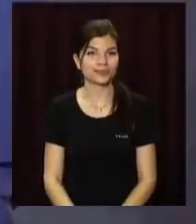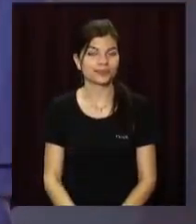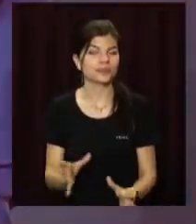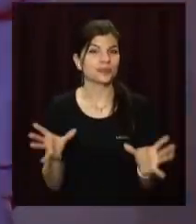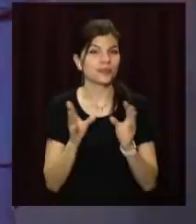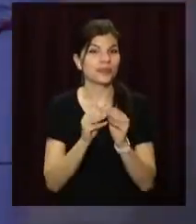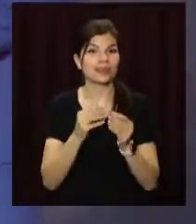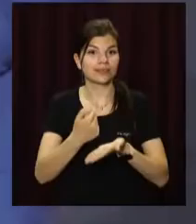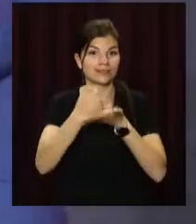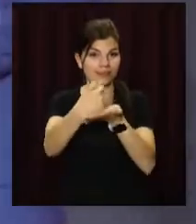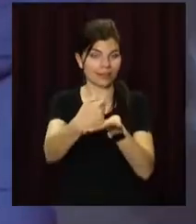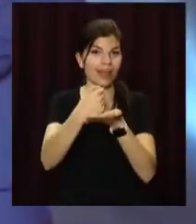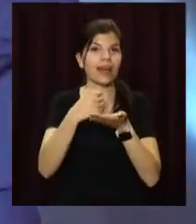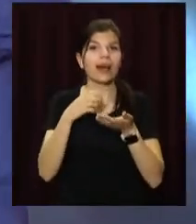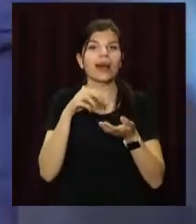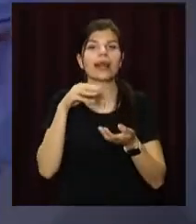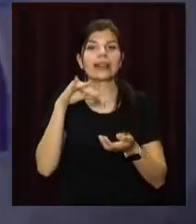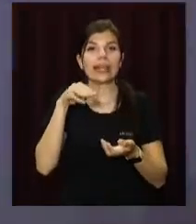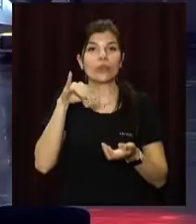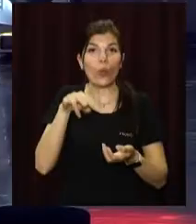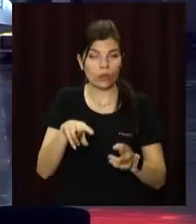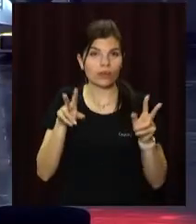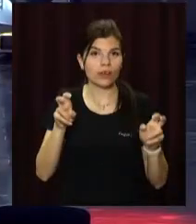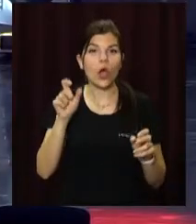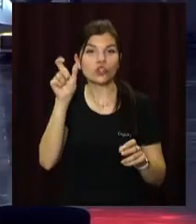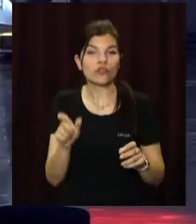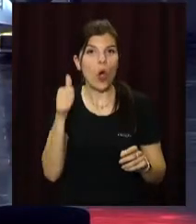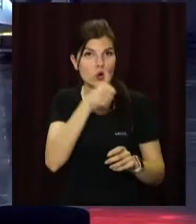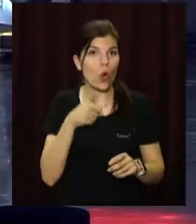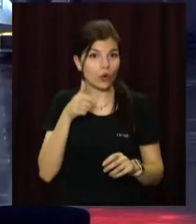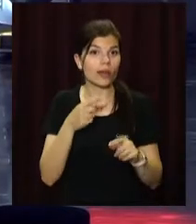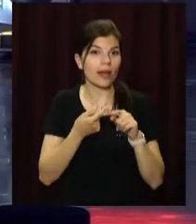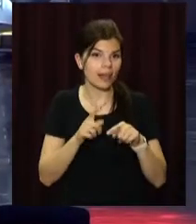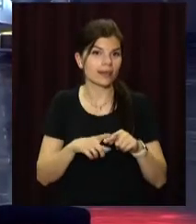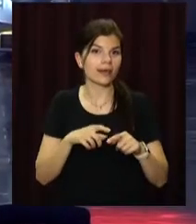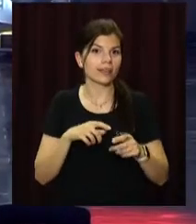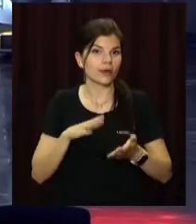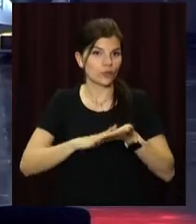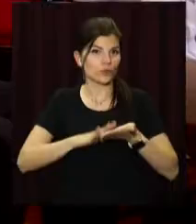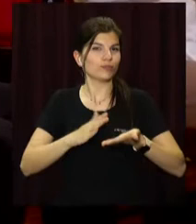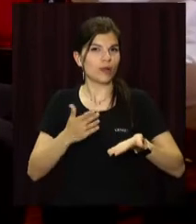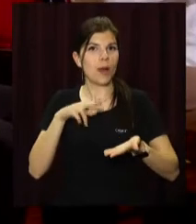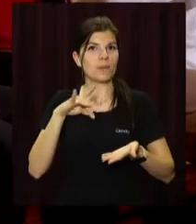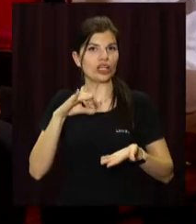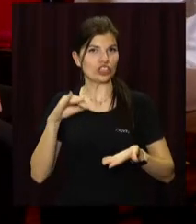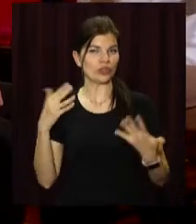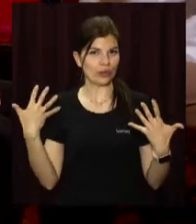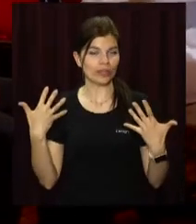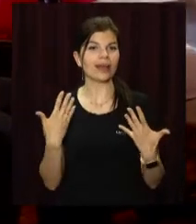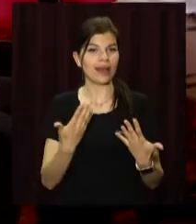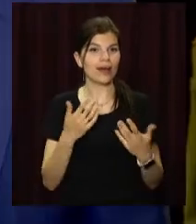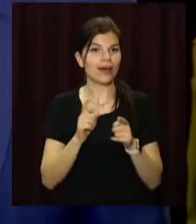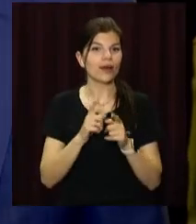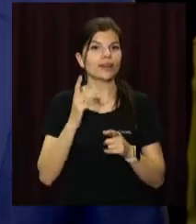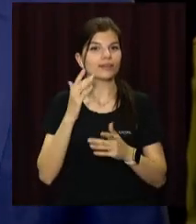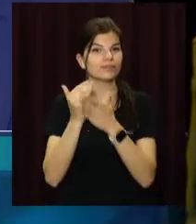Разом з титулом «Людина року» Андрій Білоусов отримав і нагороду «Прометей Престиж». Цей символ проєкту уособлює прагнення до високої